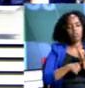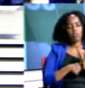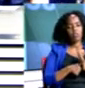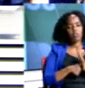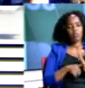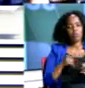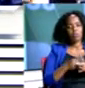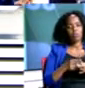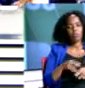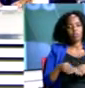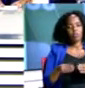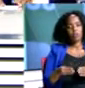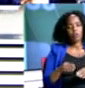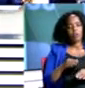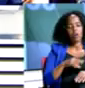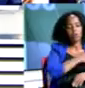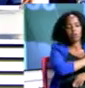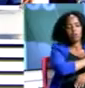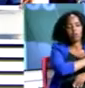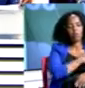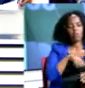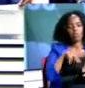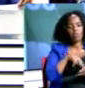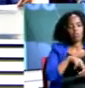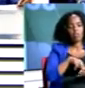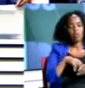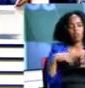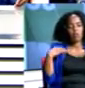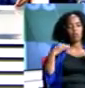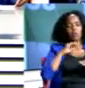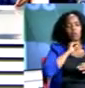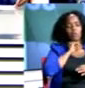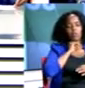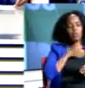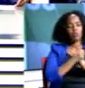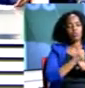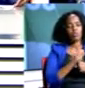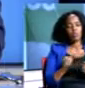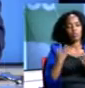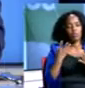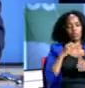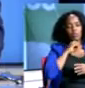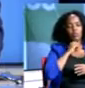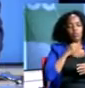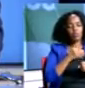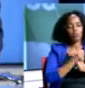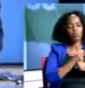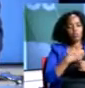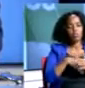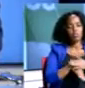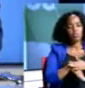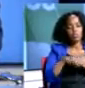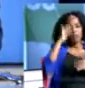fi haakimoota waldaan haakimoota Oromiyaa hojiiwwan hedduu hojjechaa jira. Hojii hojjetu keessa immoo